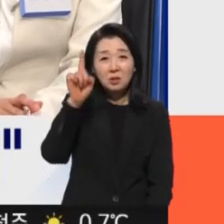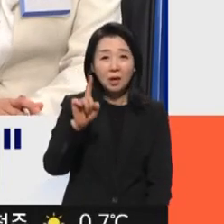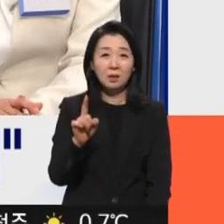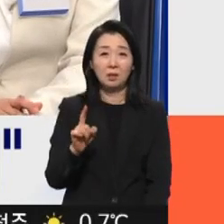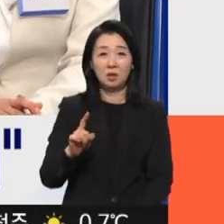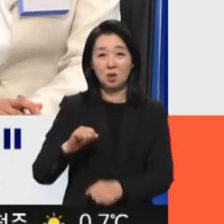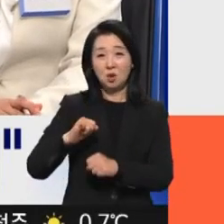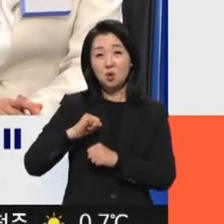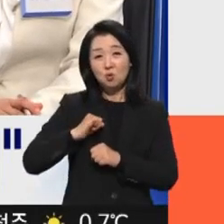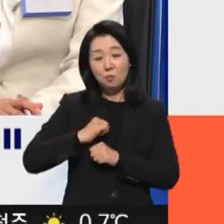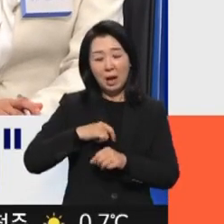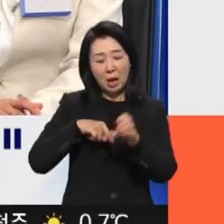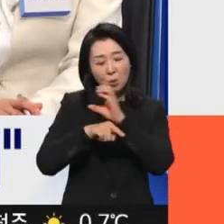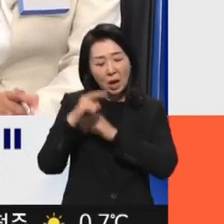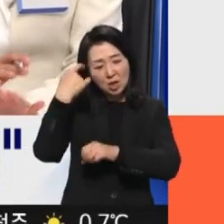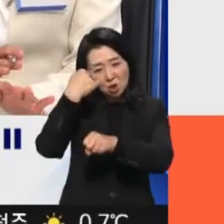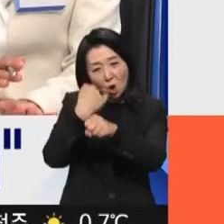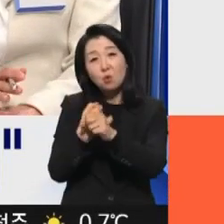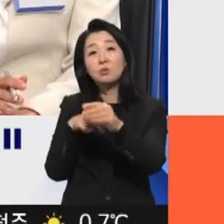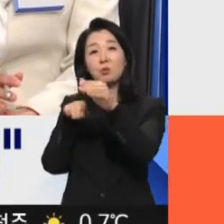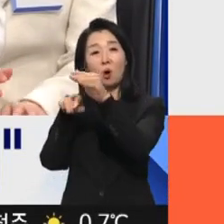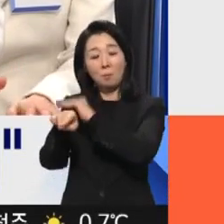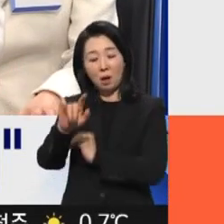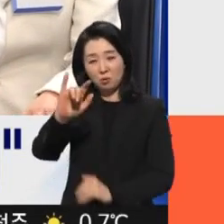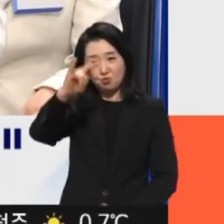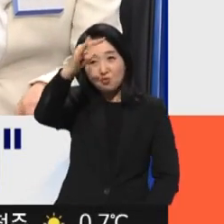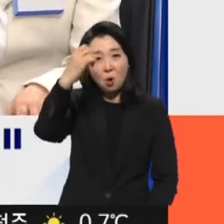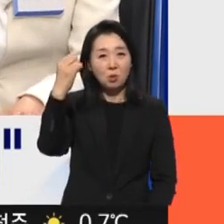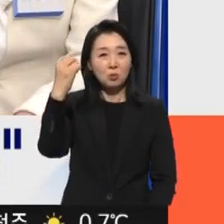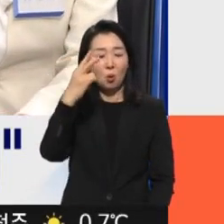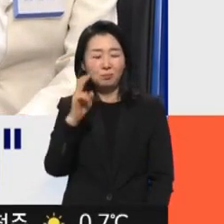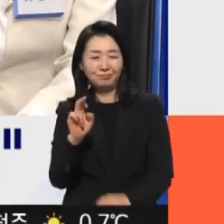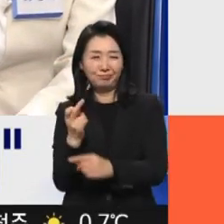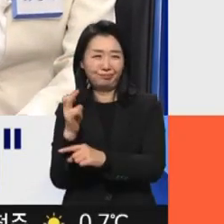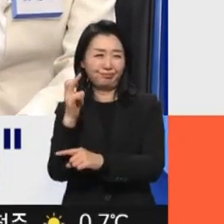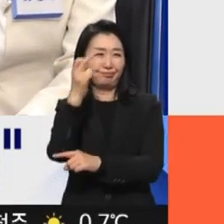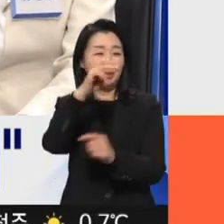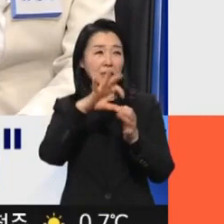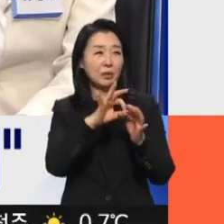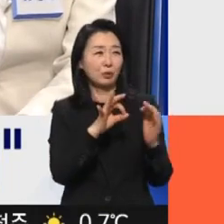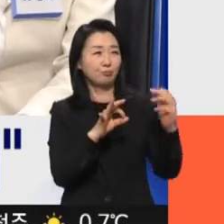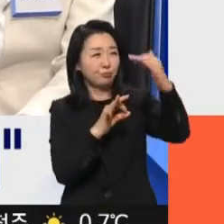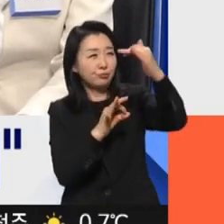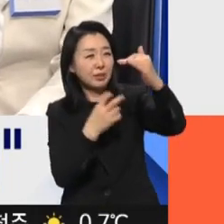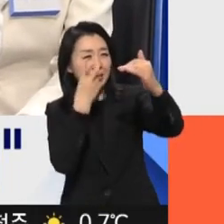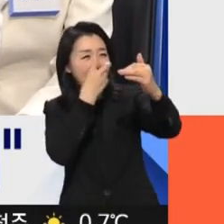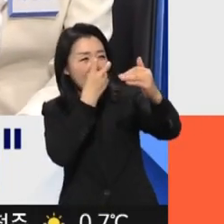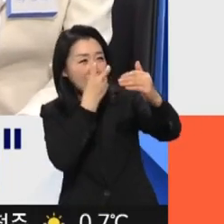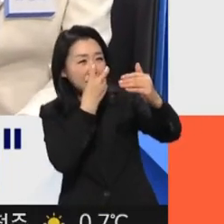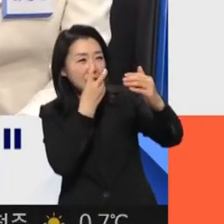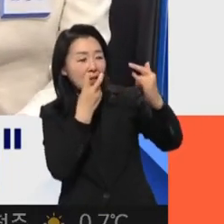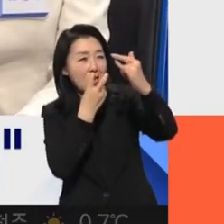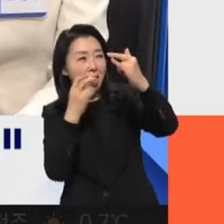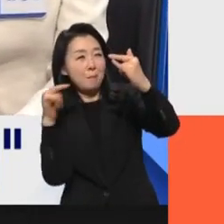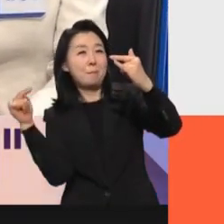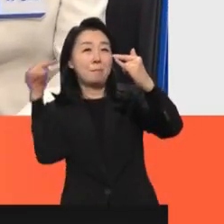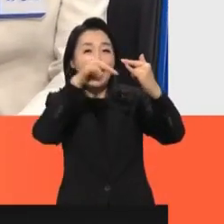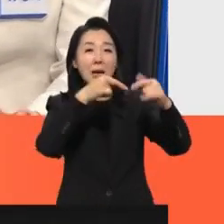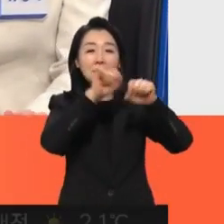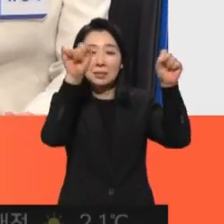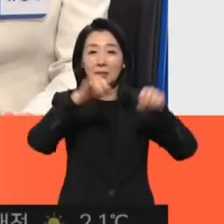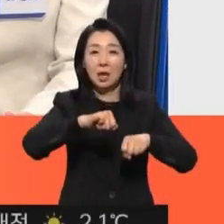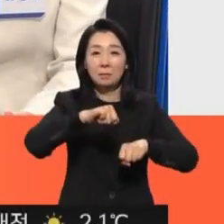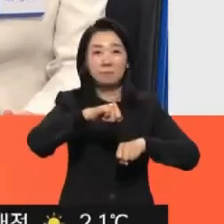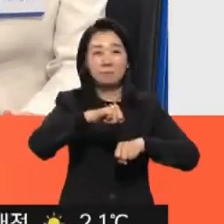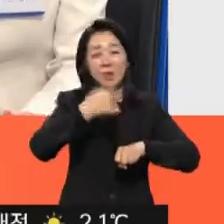이 국방과학연구소를 방문해서 드론과 미사일 같은 이 비핵 물체에 대한 감시, 정찰 요격 시스템 등을